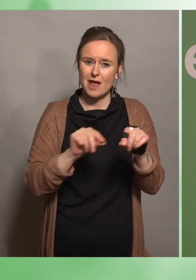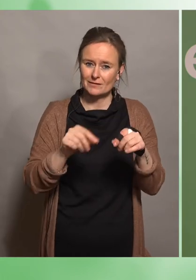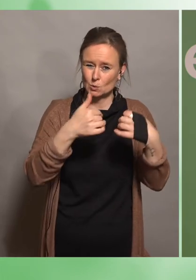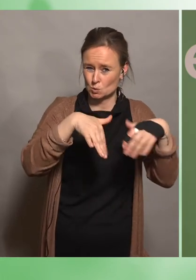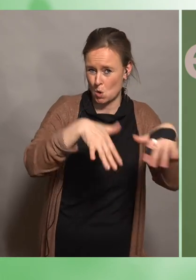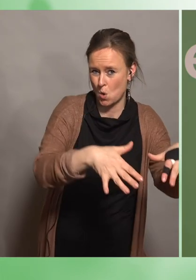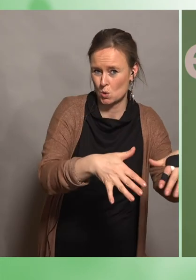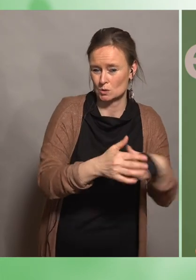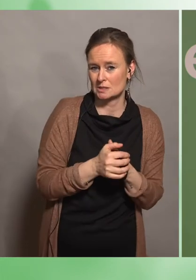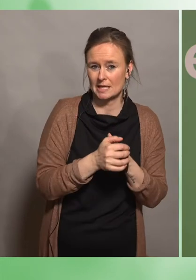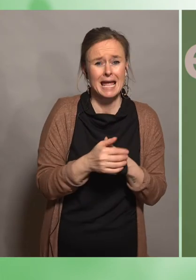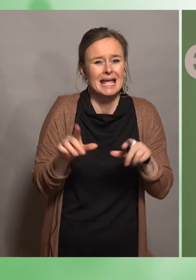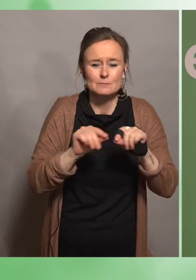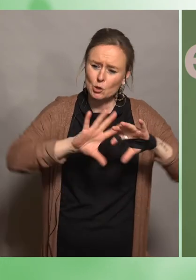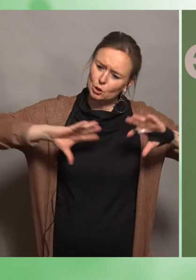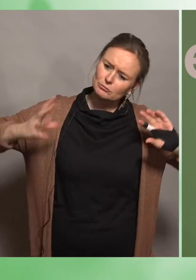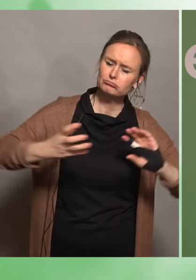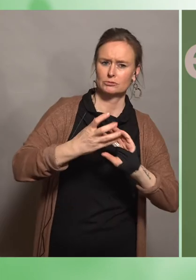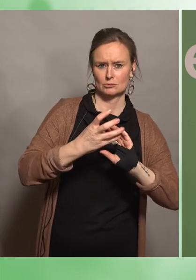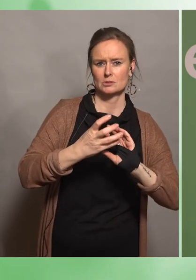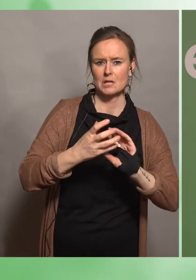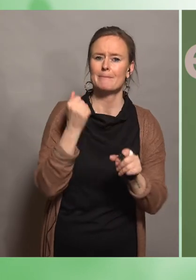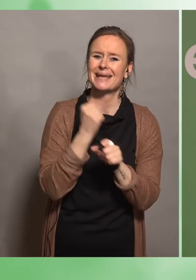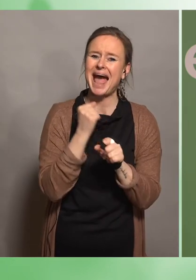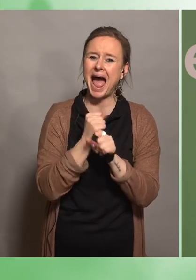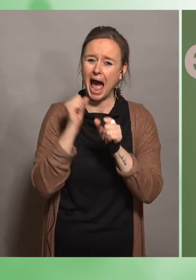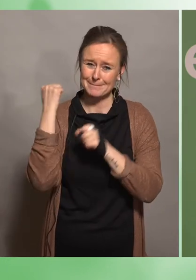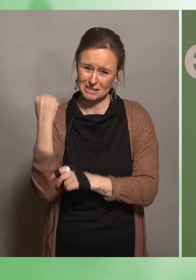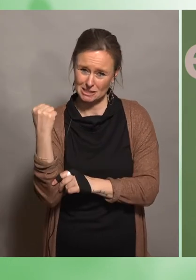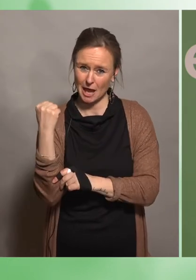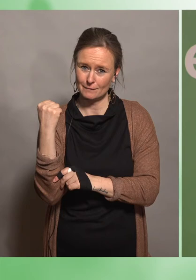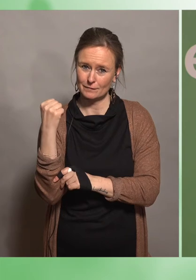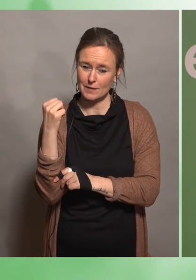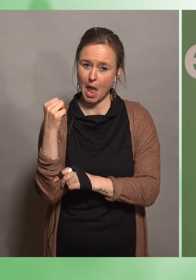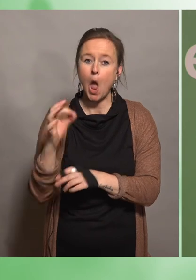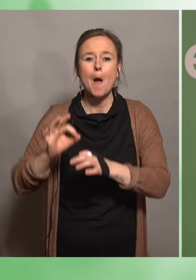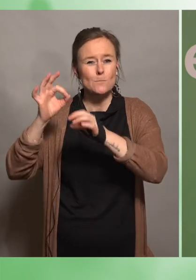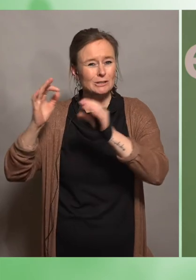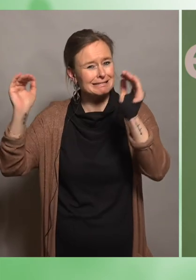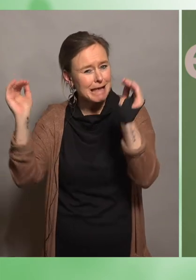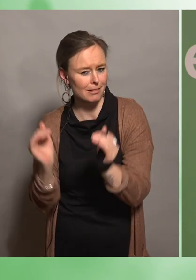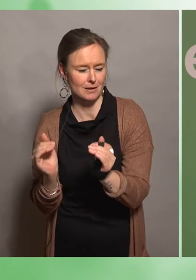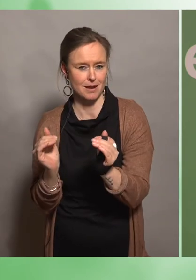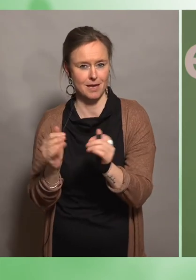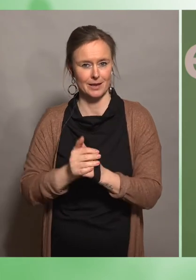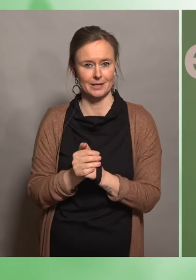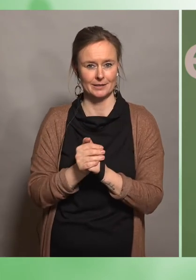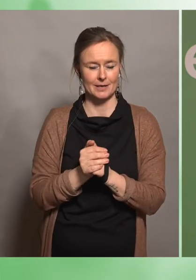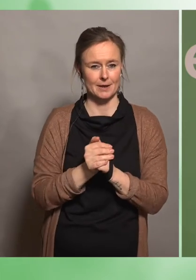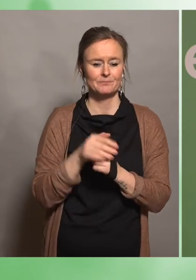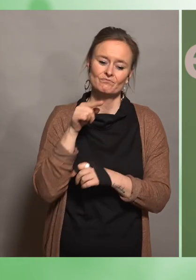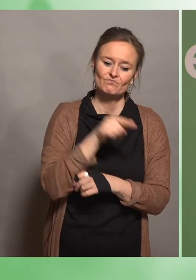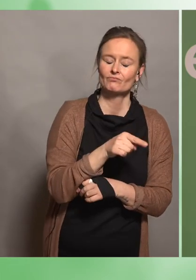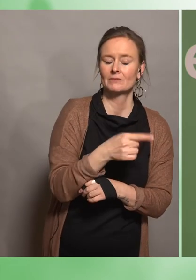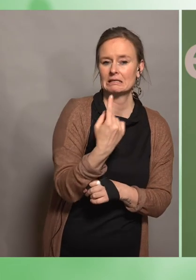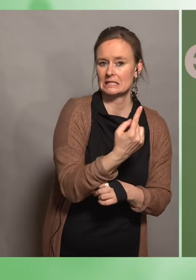Langzeitbeschäftigungslosen. Das bedeutet also alles zusammen, dass das Arbeitskräftepotenzial kleiner wird. Und in einer solchen Situation, alleine schon aus